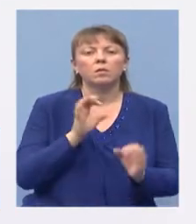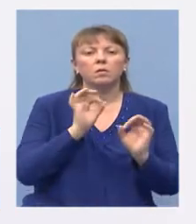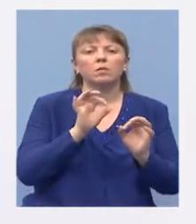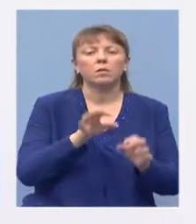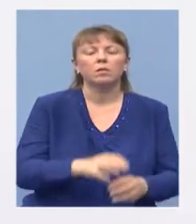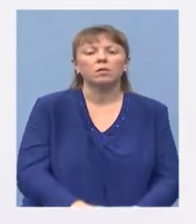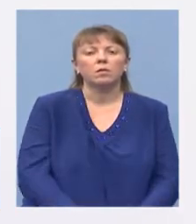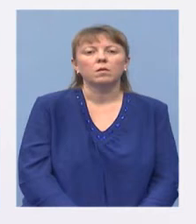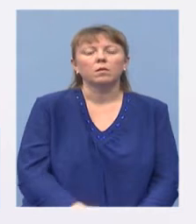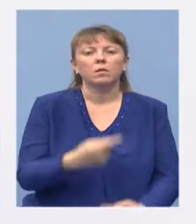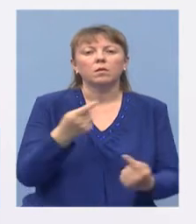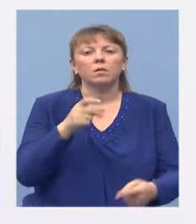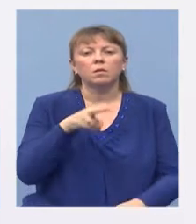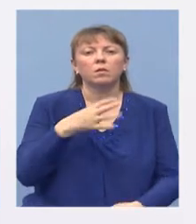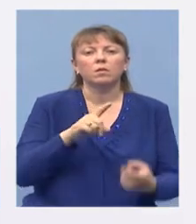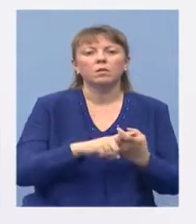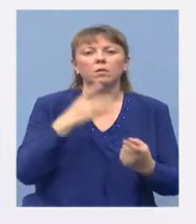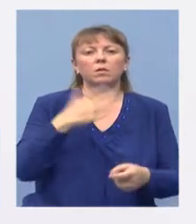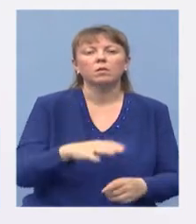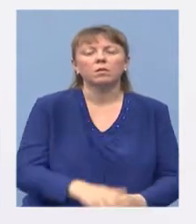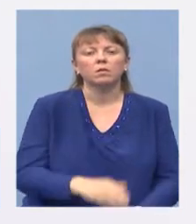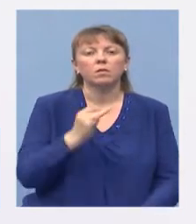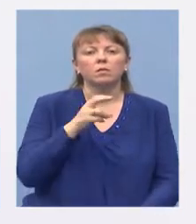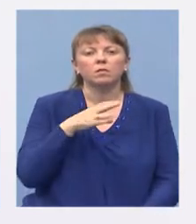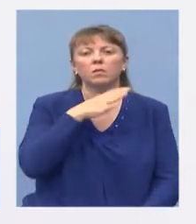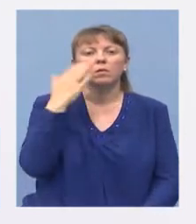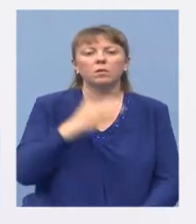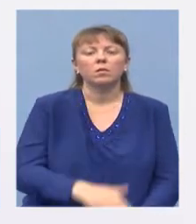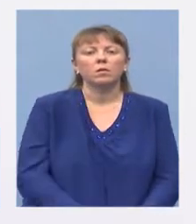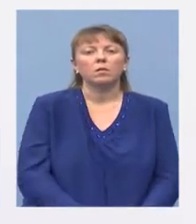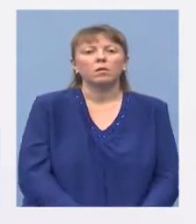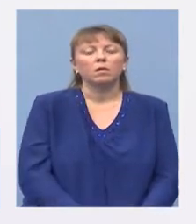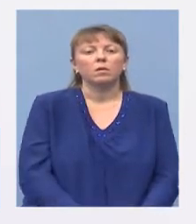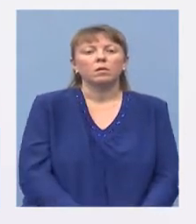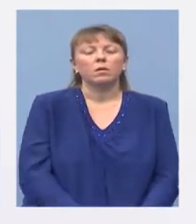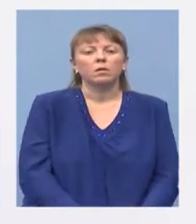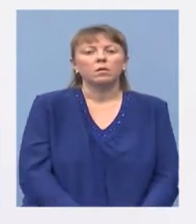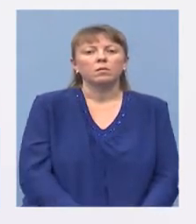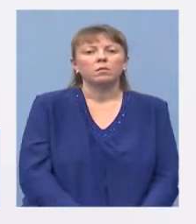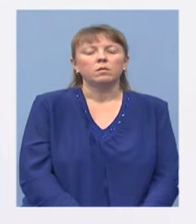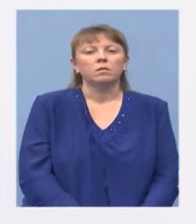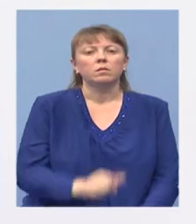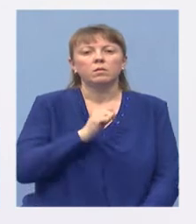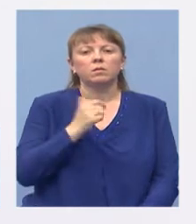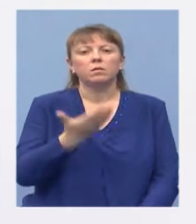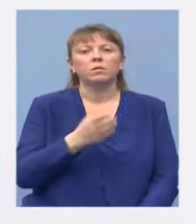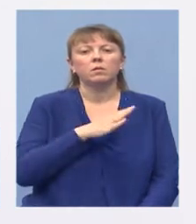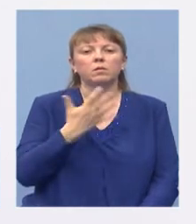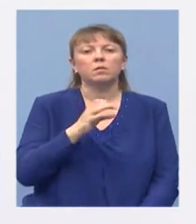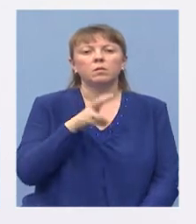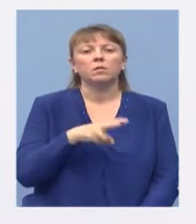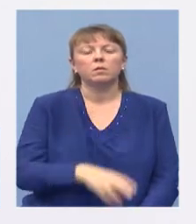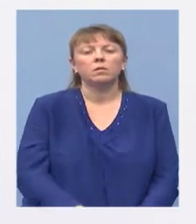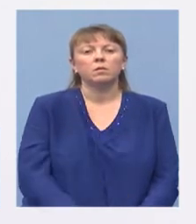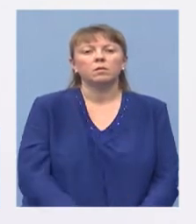же, есть и другие каналы связи, это вот на Ютубе очень много инструкций. Также в самом приложении EGOV Mobile,